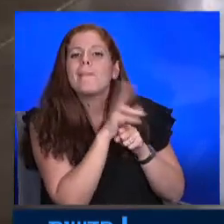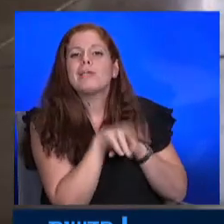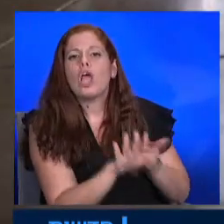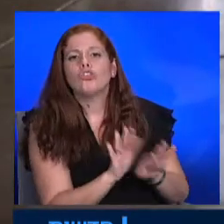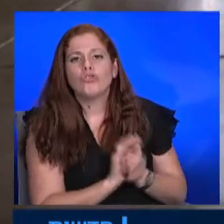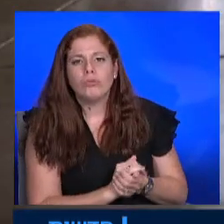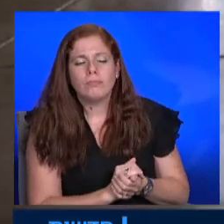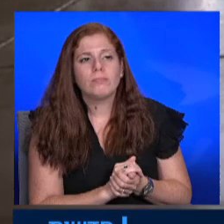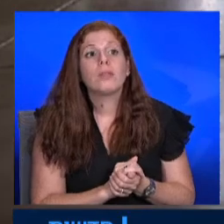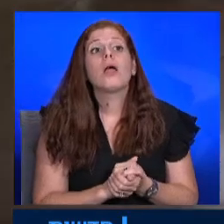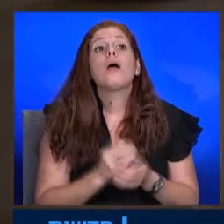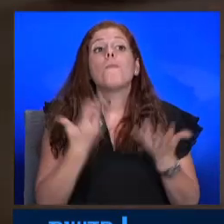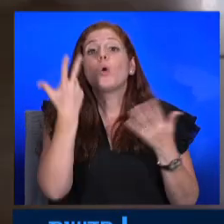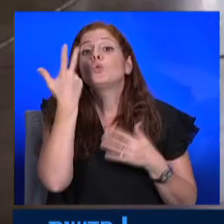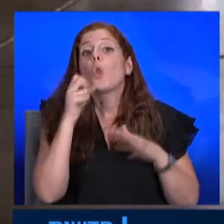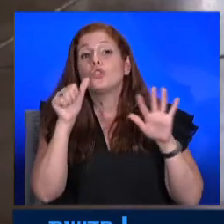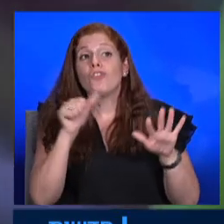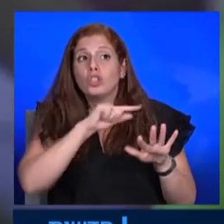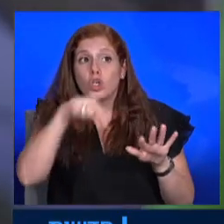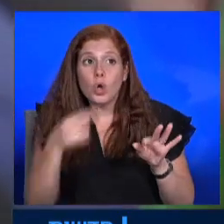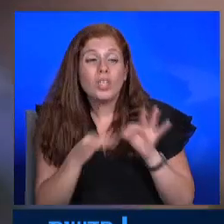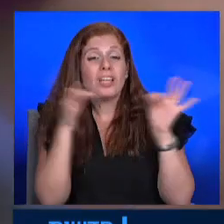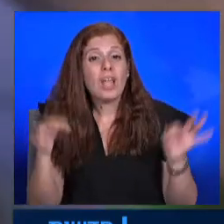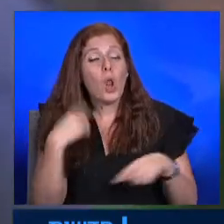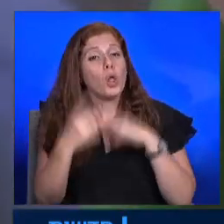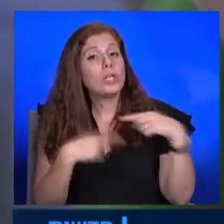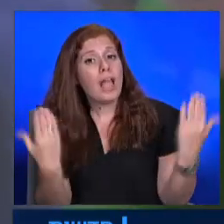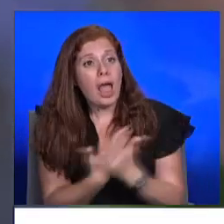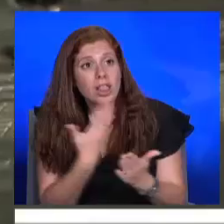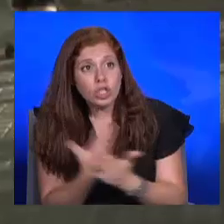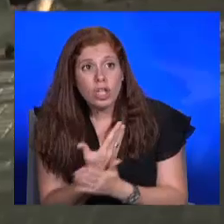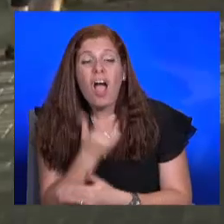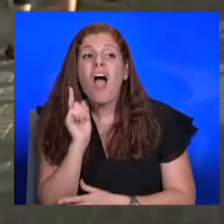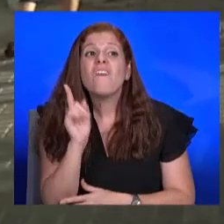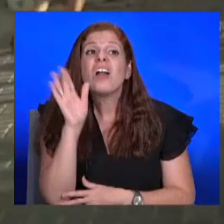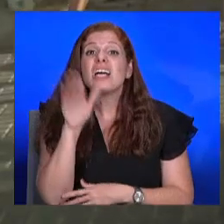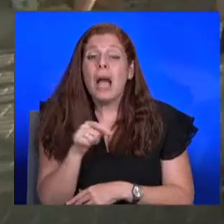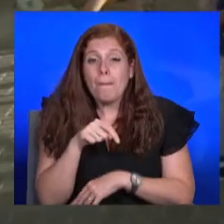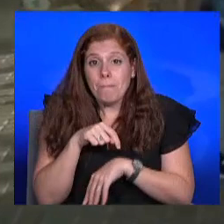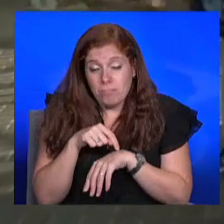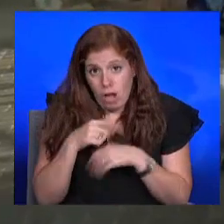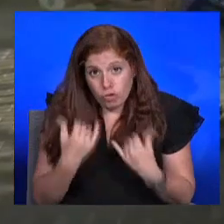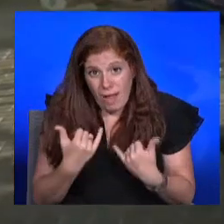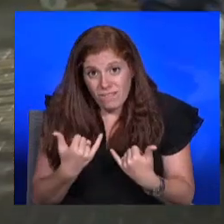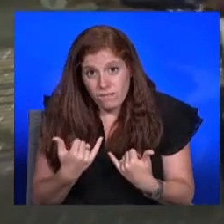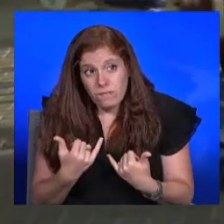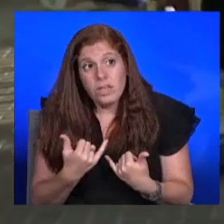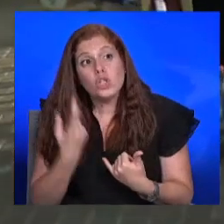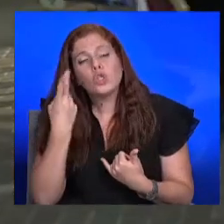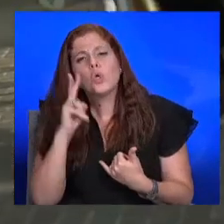תלמידי ישראל שנה חדשה בצל נגיף קורונה, אבל גם בשעה הזו יש יותר סימני שאלה מסימני קריאה.